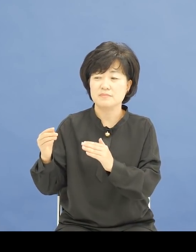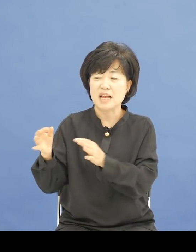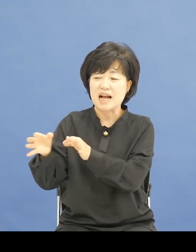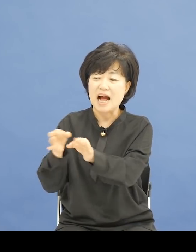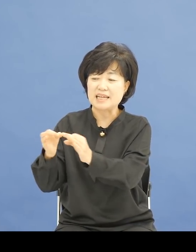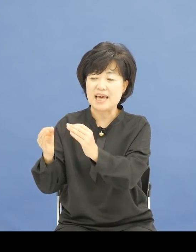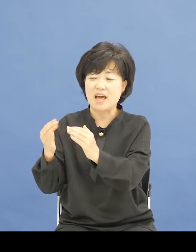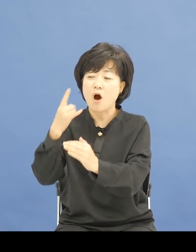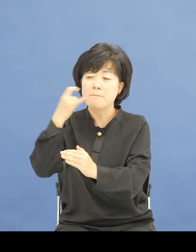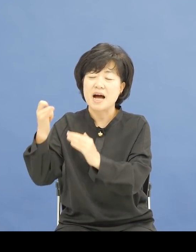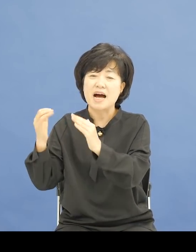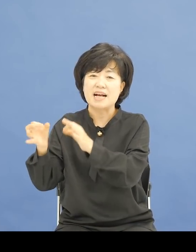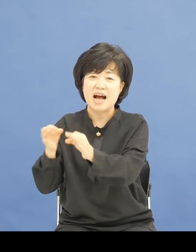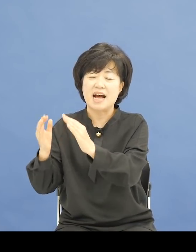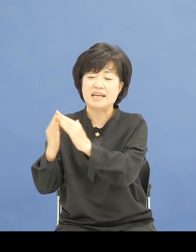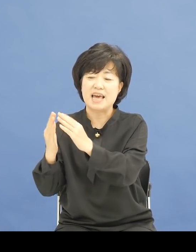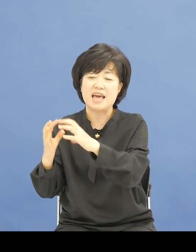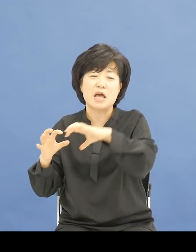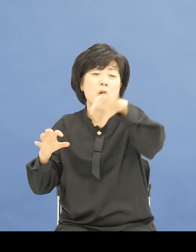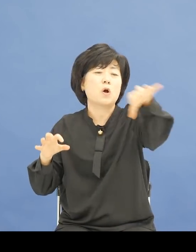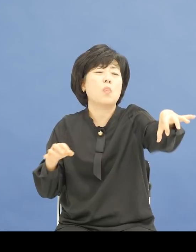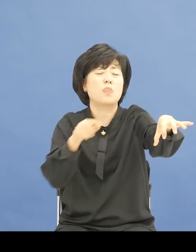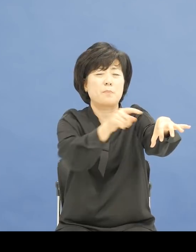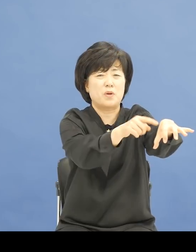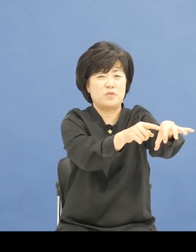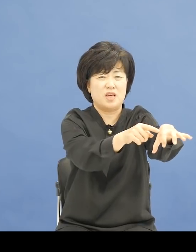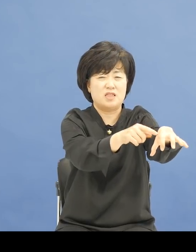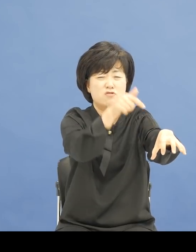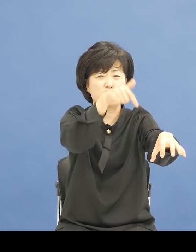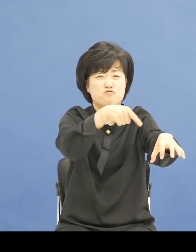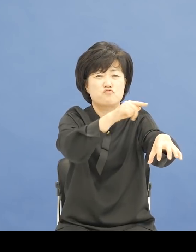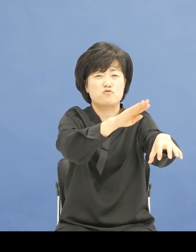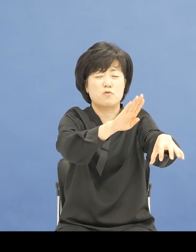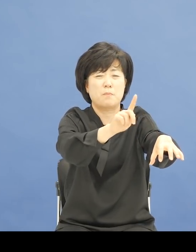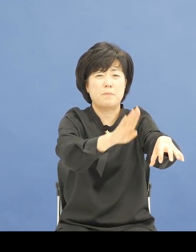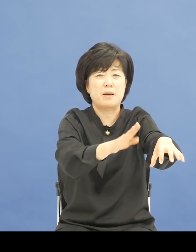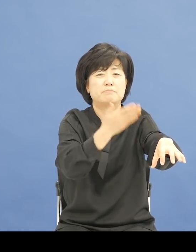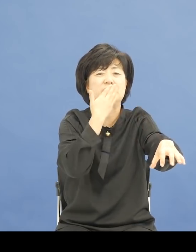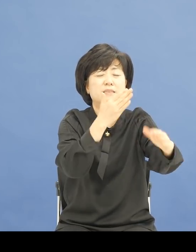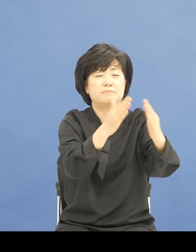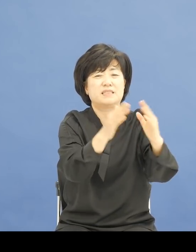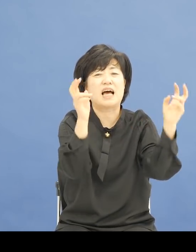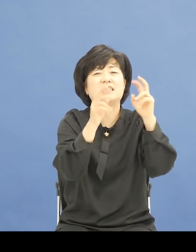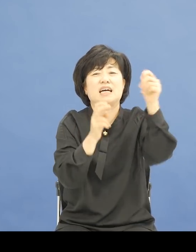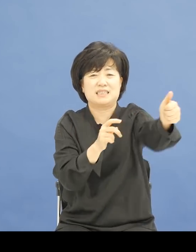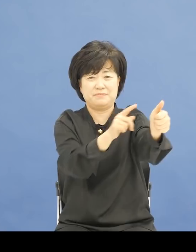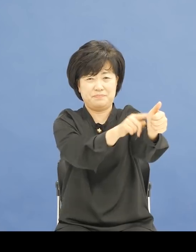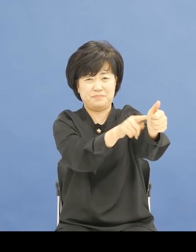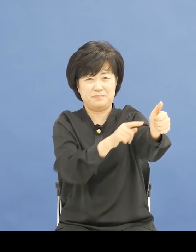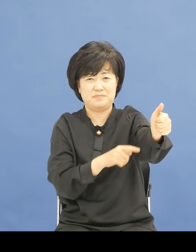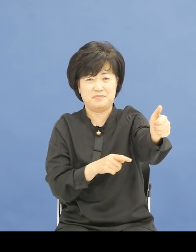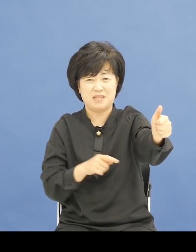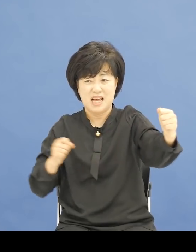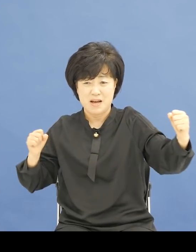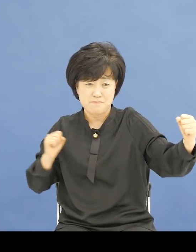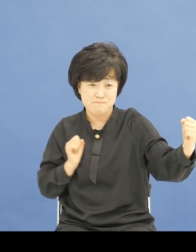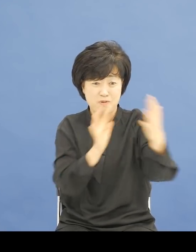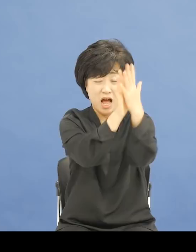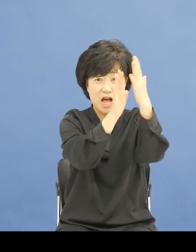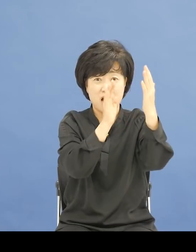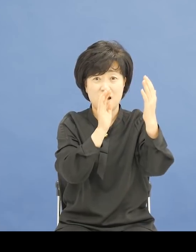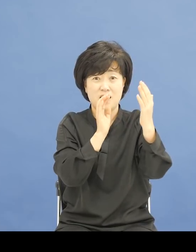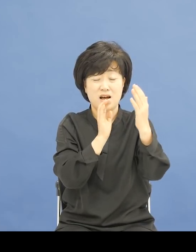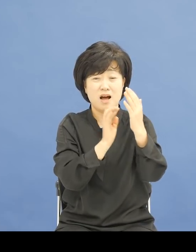국밥집 사장님이셨어요. 동네 장사다 보니까 계속 얼굴도 말이 마주쳐야 많아지- 되니까. 네, 계속 얼굴을 마주쳐야 되니까 참으라고